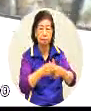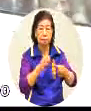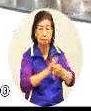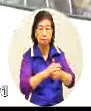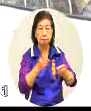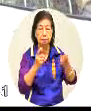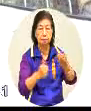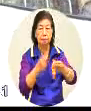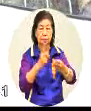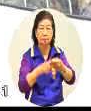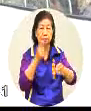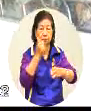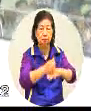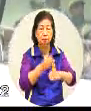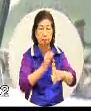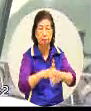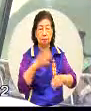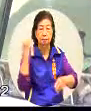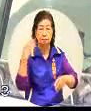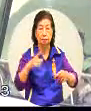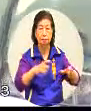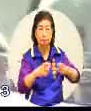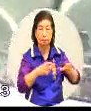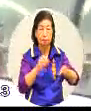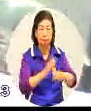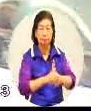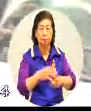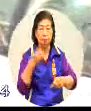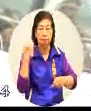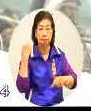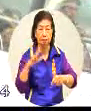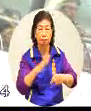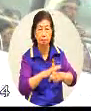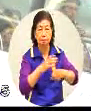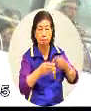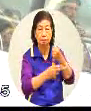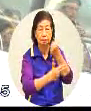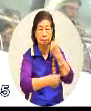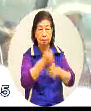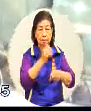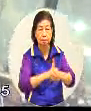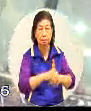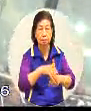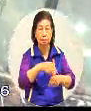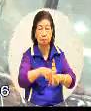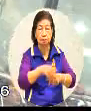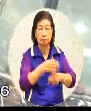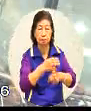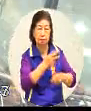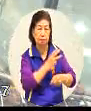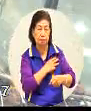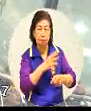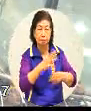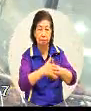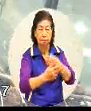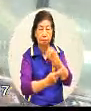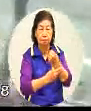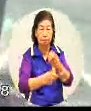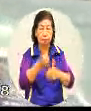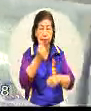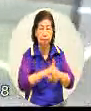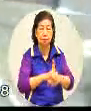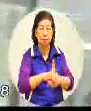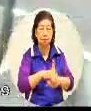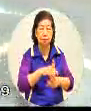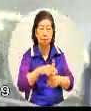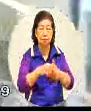里长。新源里长新瑞贤里长下坑里赵信忠里长甲北